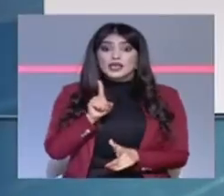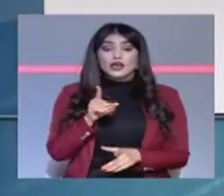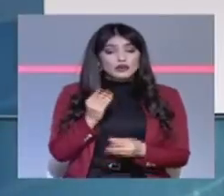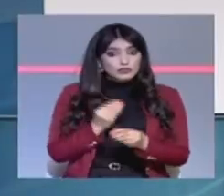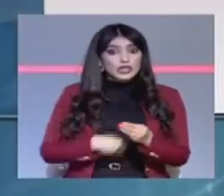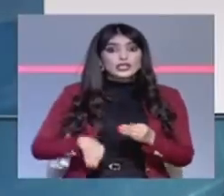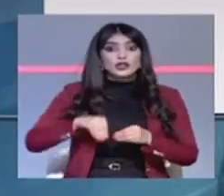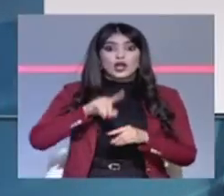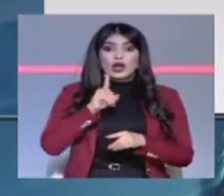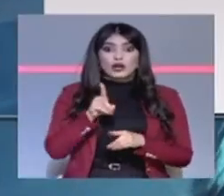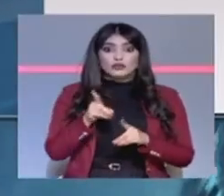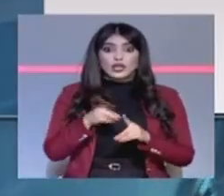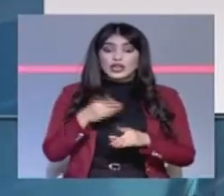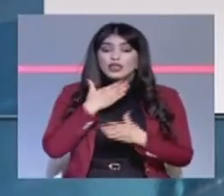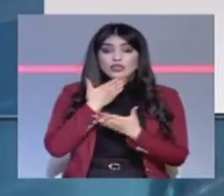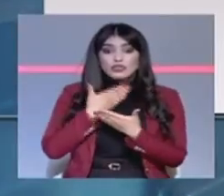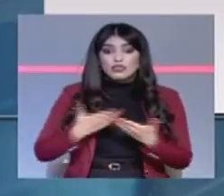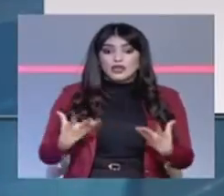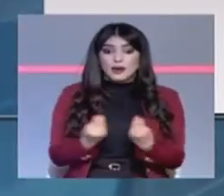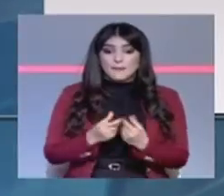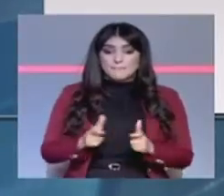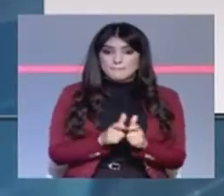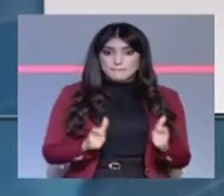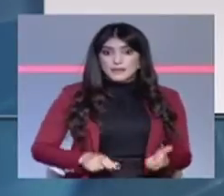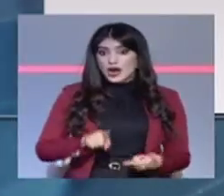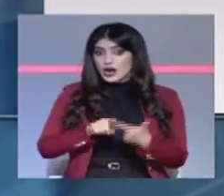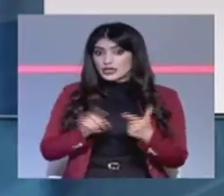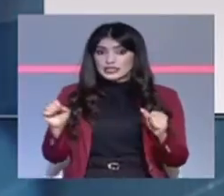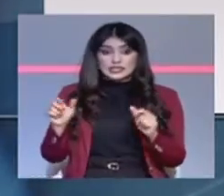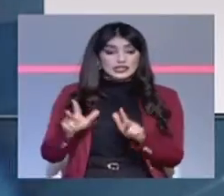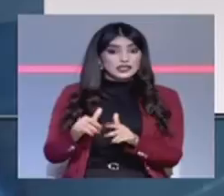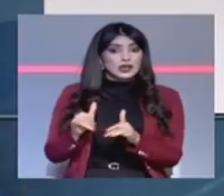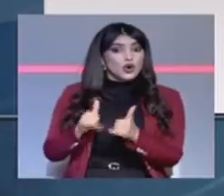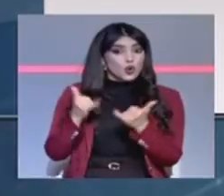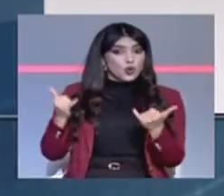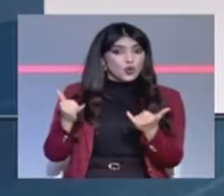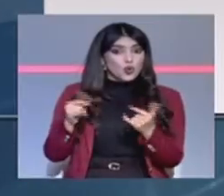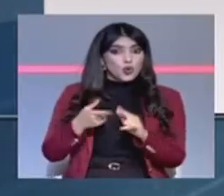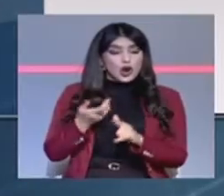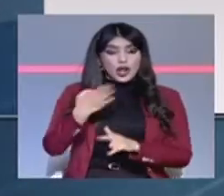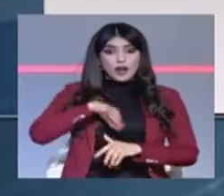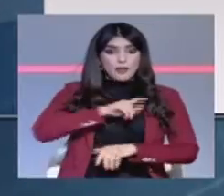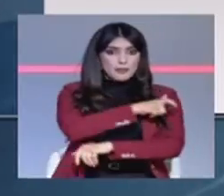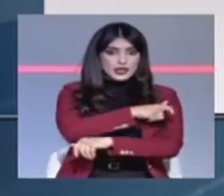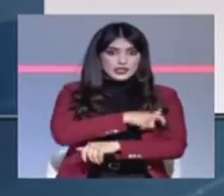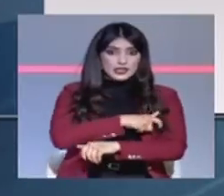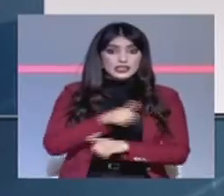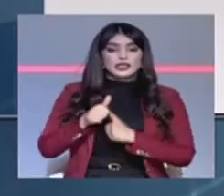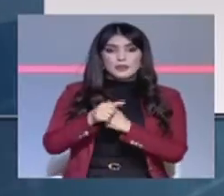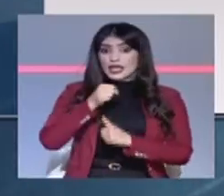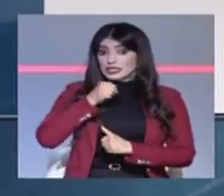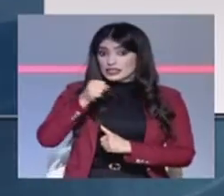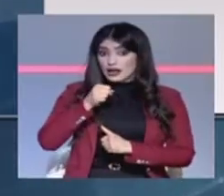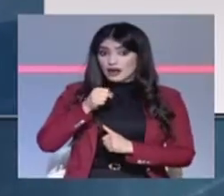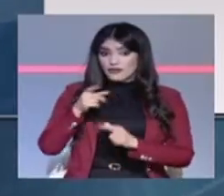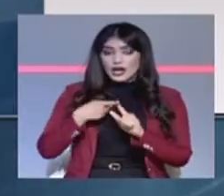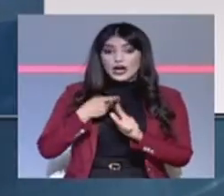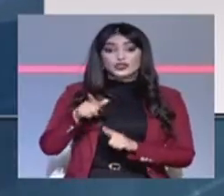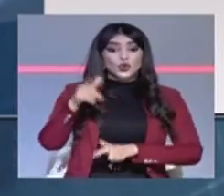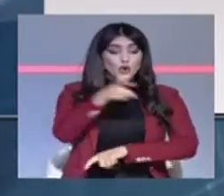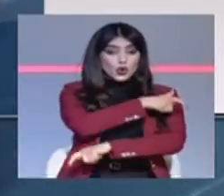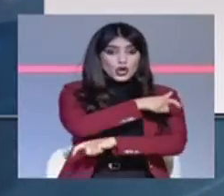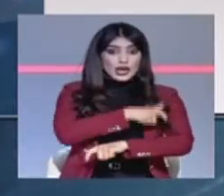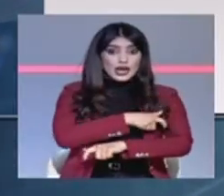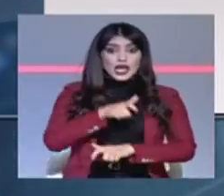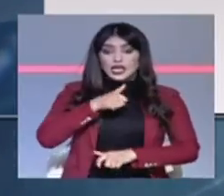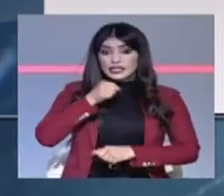تماما الثقه بين الحكومه والصحفيين التونسيين وهيك لهم النقابيه اعتبر الاتحاد الدولي للصحفيين ال